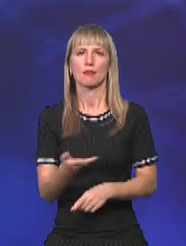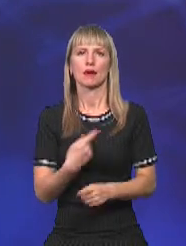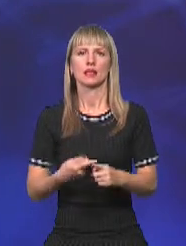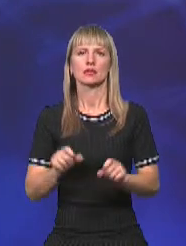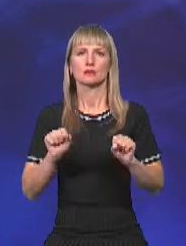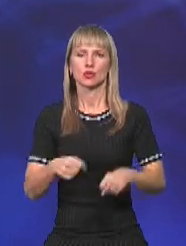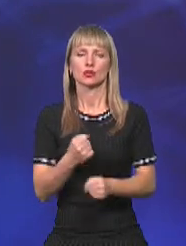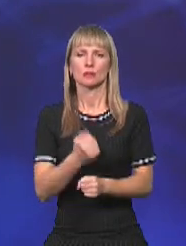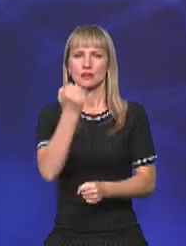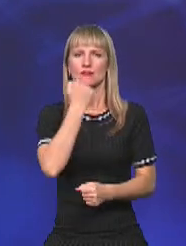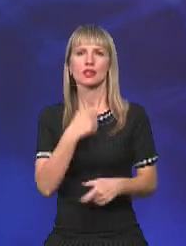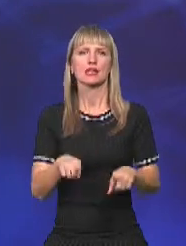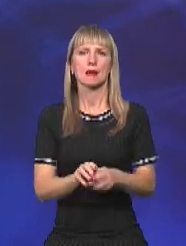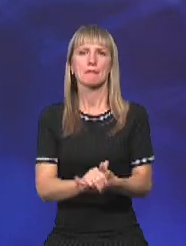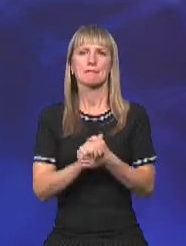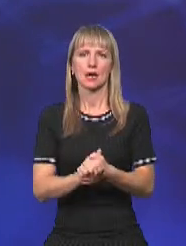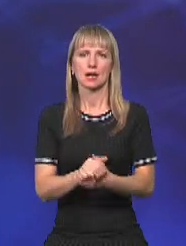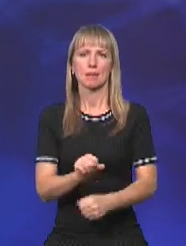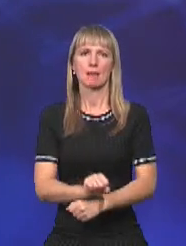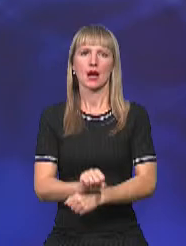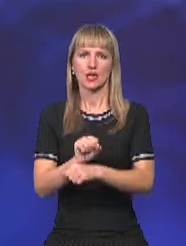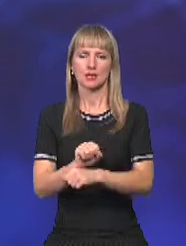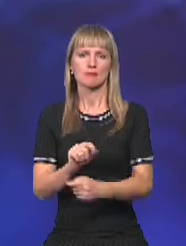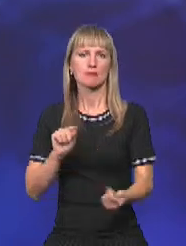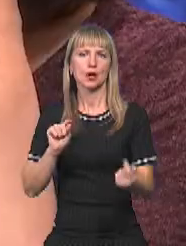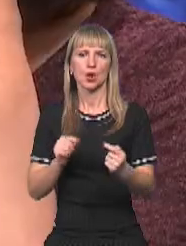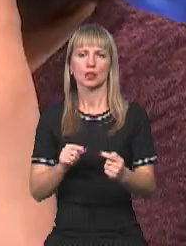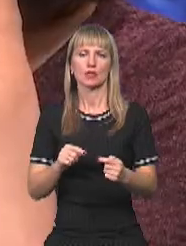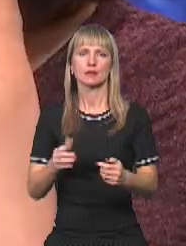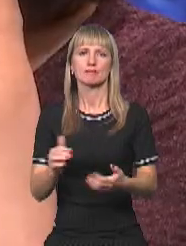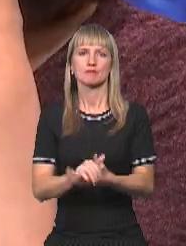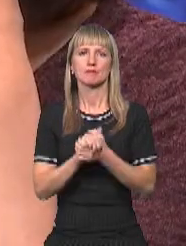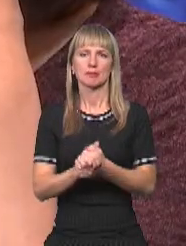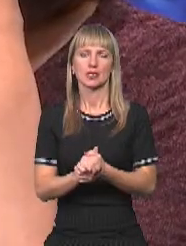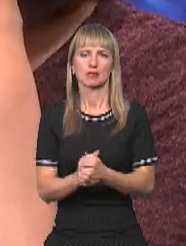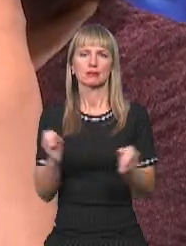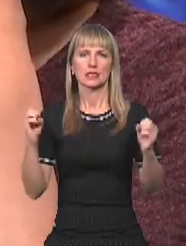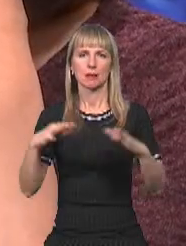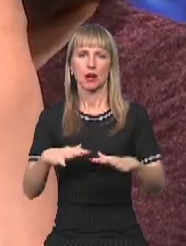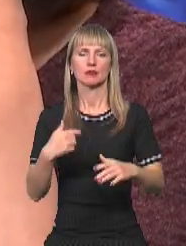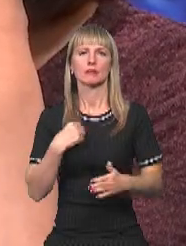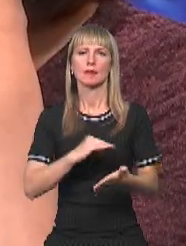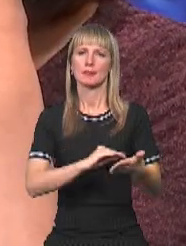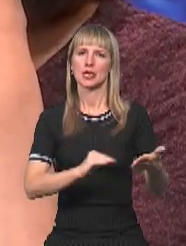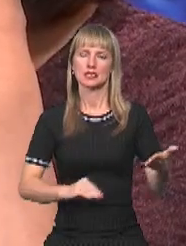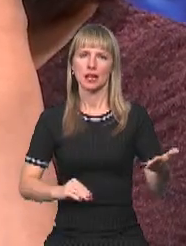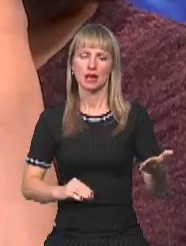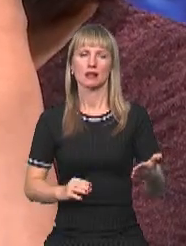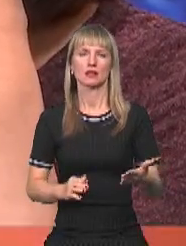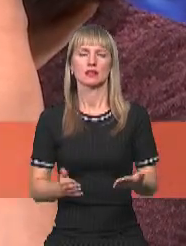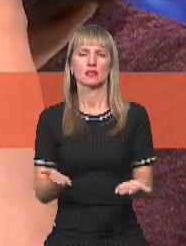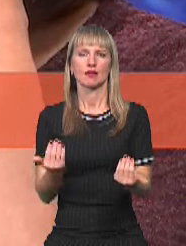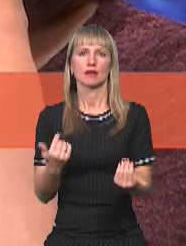змогли зробити завдяки таким мирним акціям, мирним протестам, мирним зібранням. Тобто ми писали звернення, ми виходили,